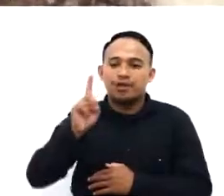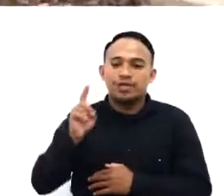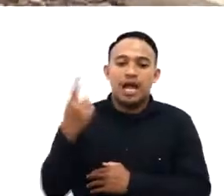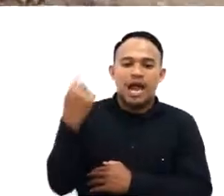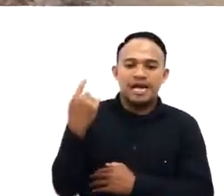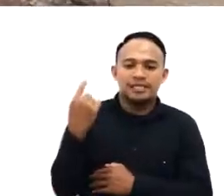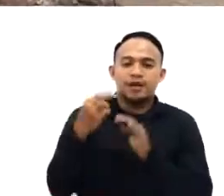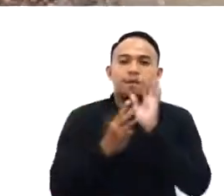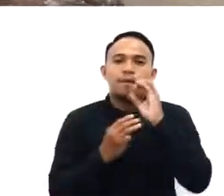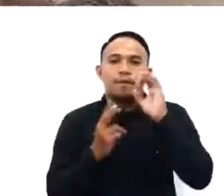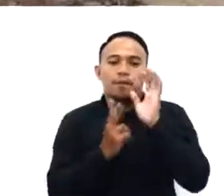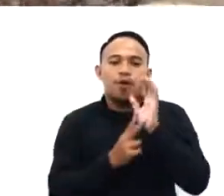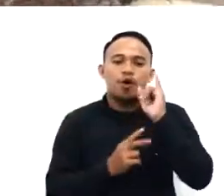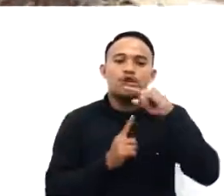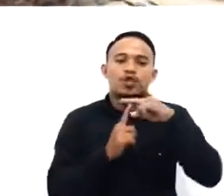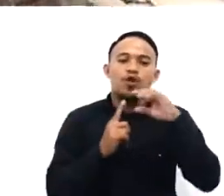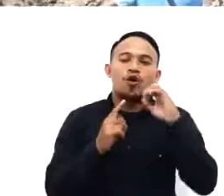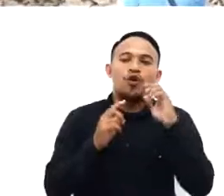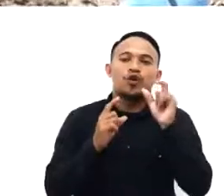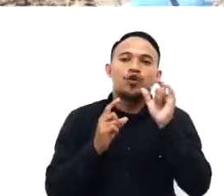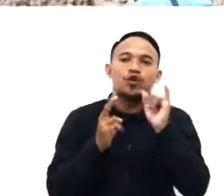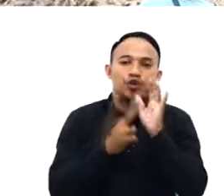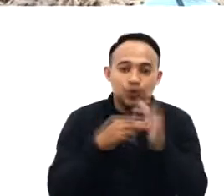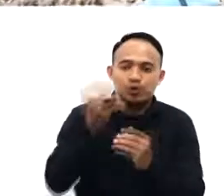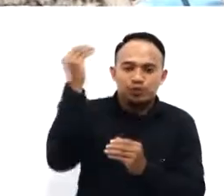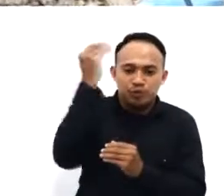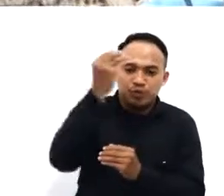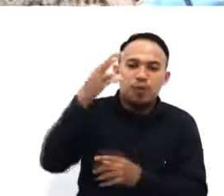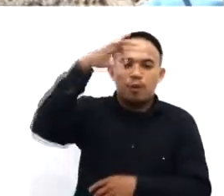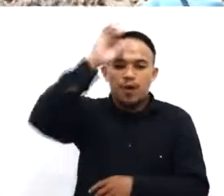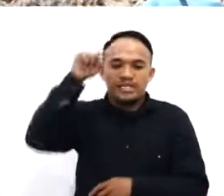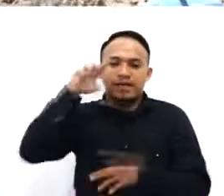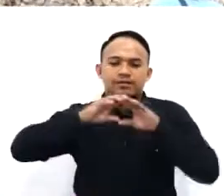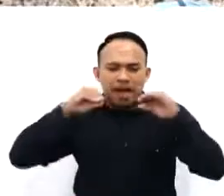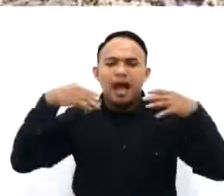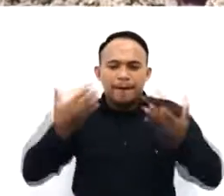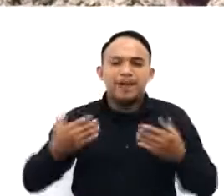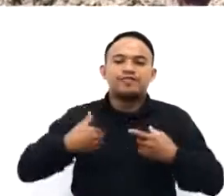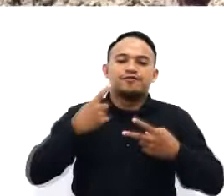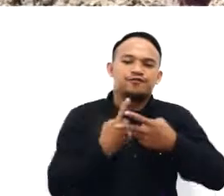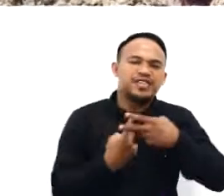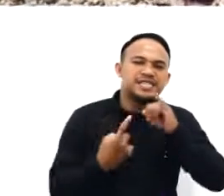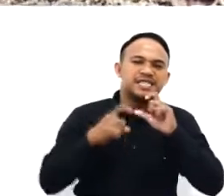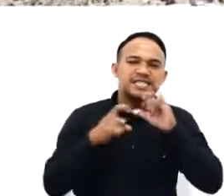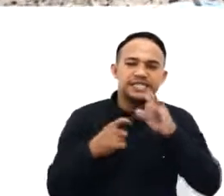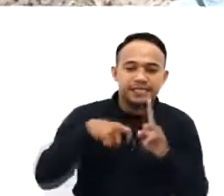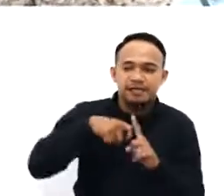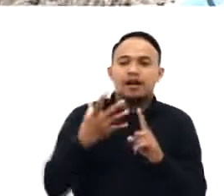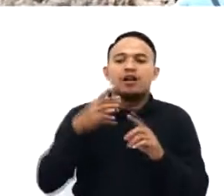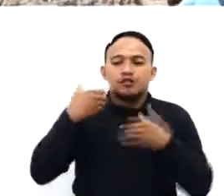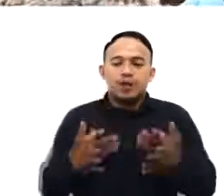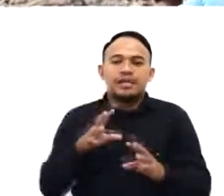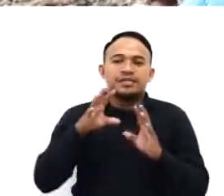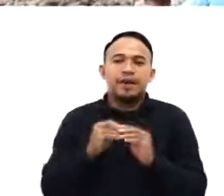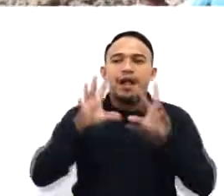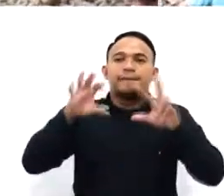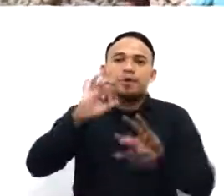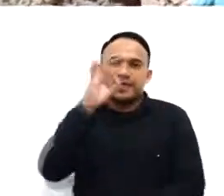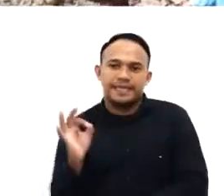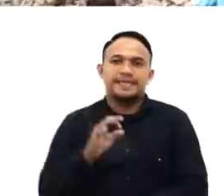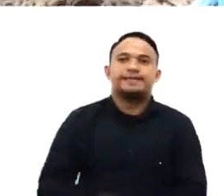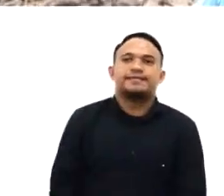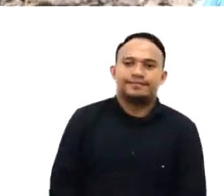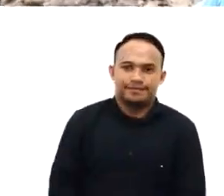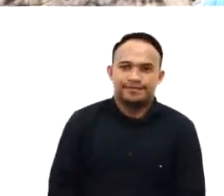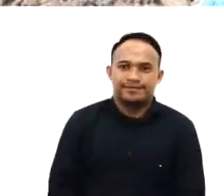mencapai 80%. Saluran jaringan DI Bulia yang dikerjakan tahun ini sepanjang